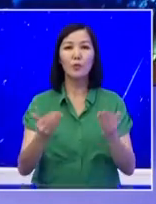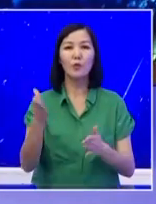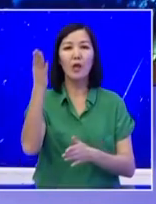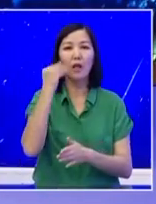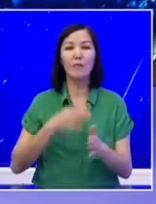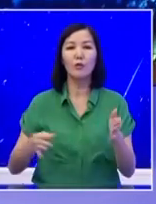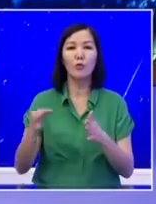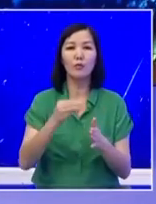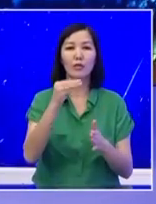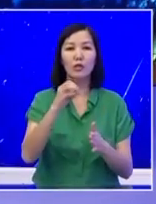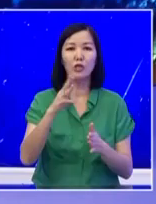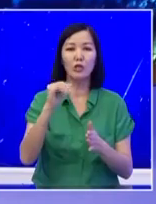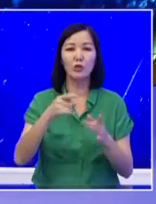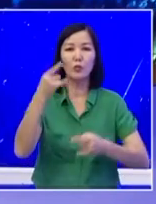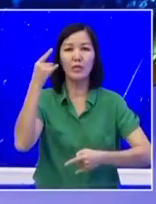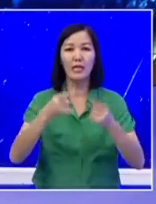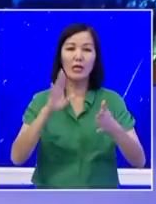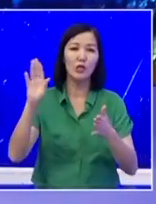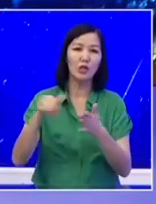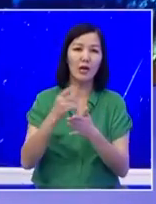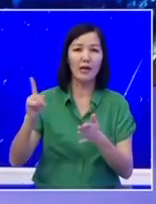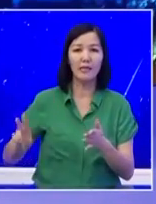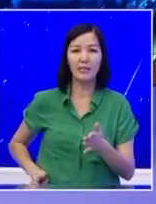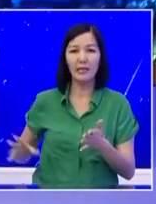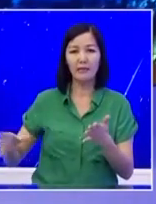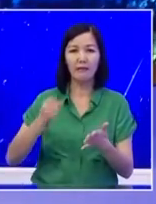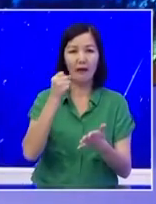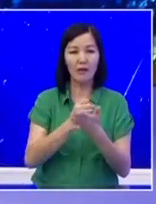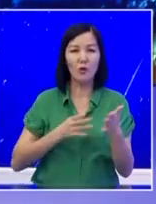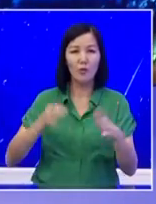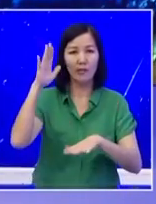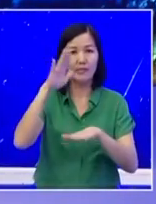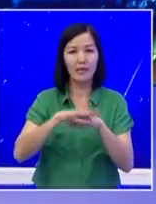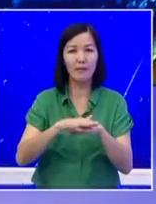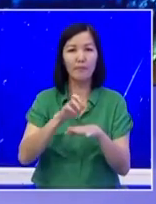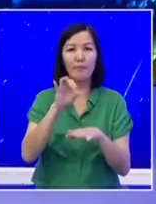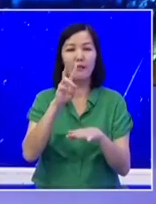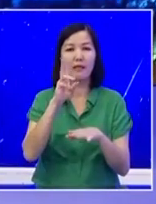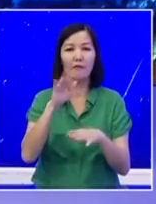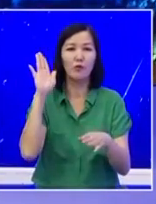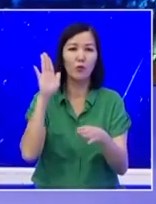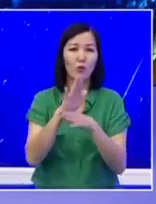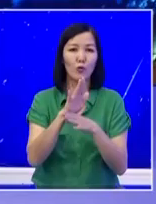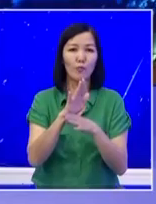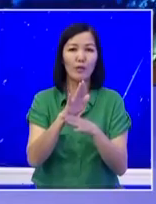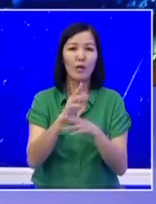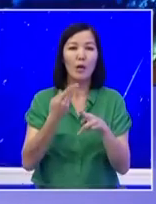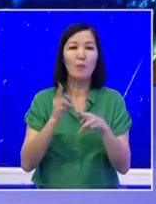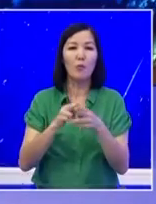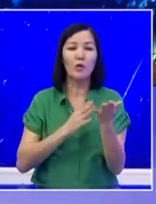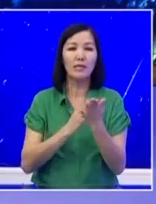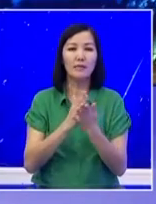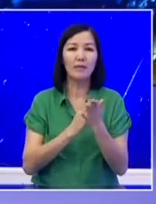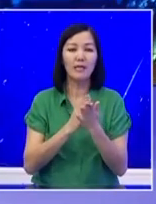Бүгін Алматы облыстық Жетісу телеарнасына жаңа басшы тағайындалды. Облыс әкімі Амандық Баталовтың үкімімен енді